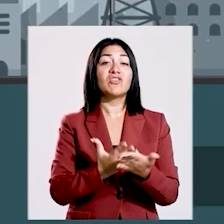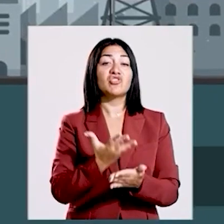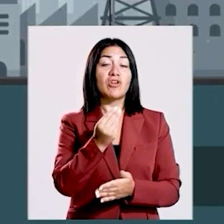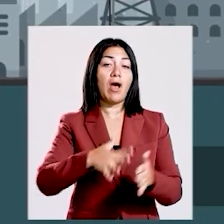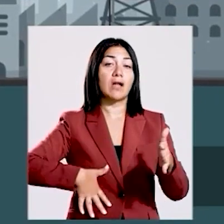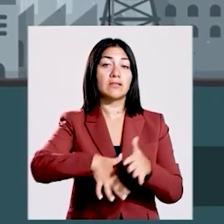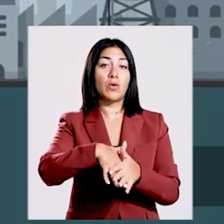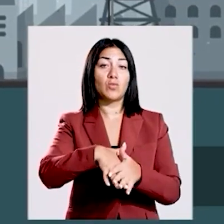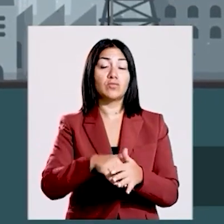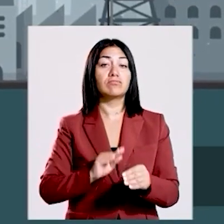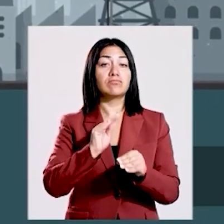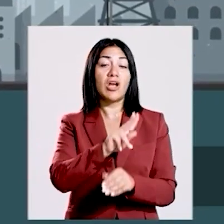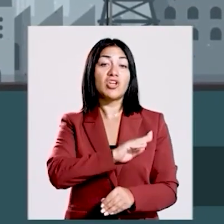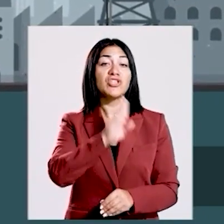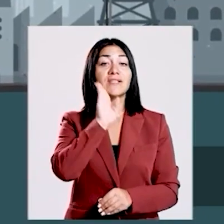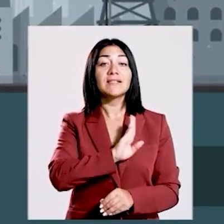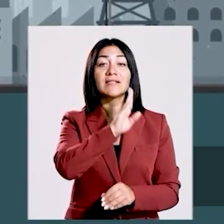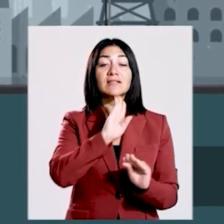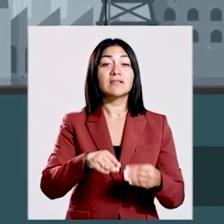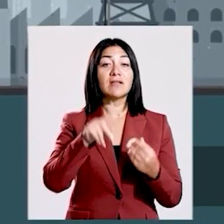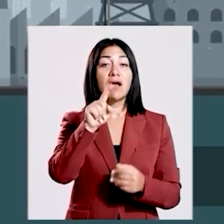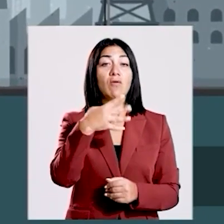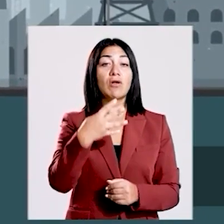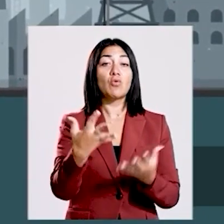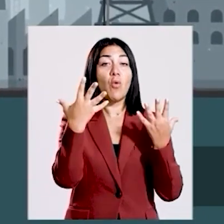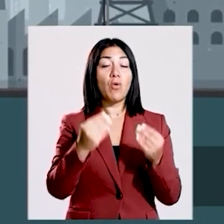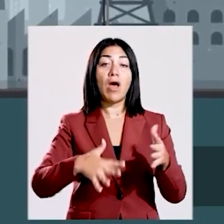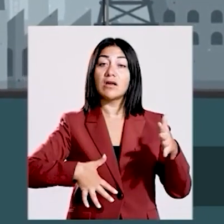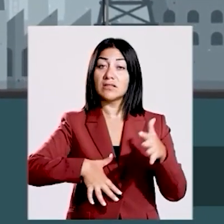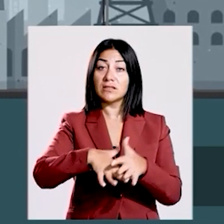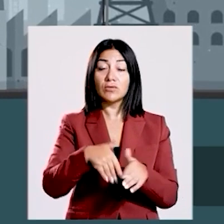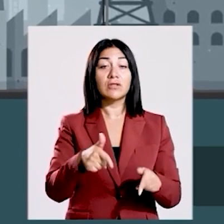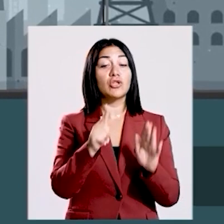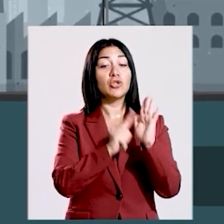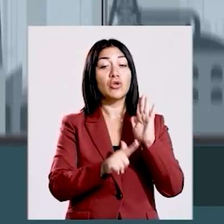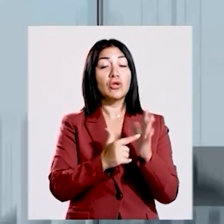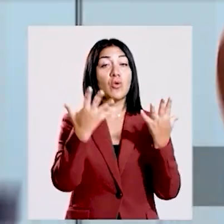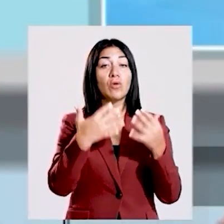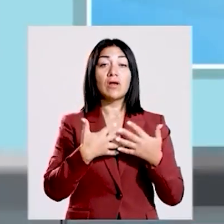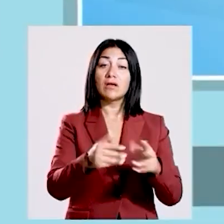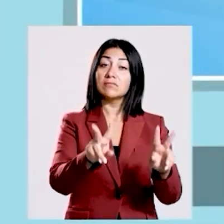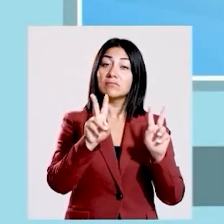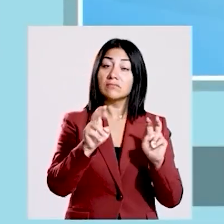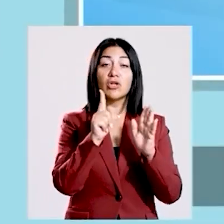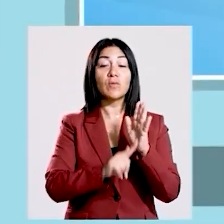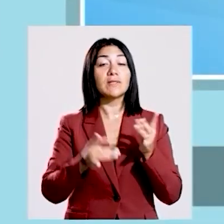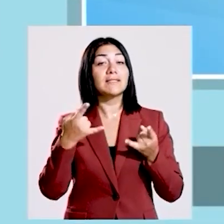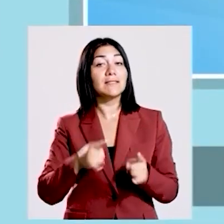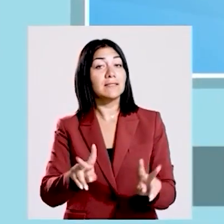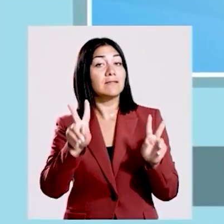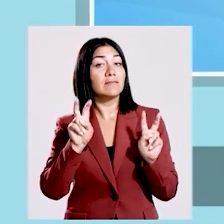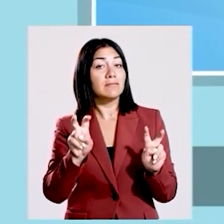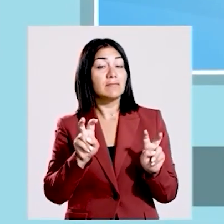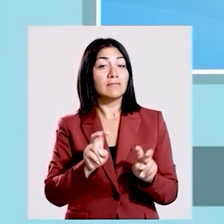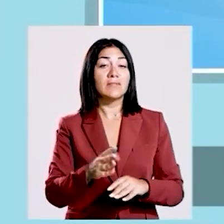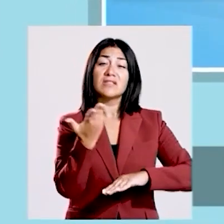կանանց տրամադրվում է 140 օր արձակուրդ, որից 70-ը հղիության եւ 70-ը ծննդաբերության։ Բարձ ծննդաբերության